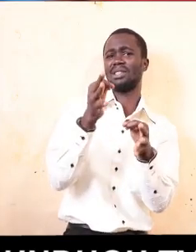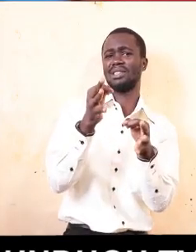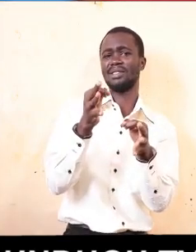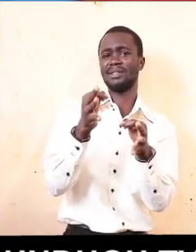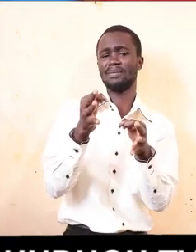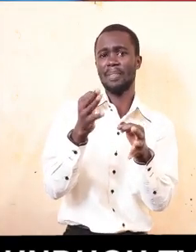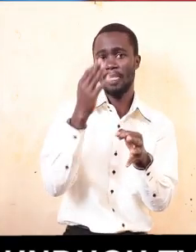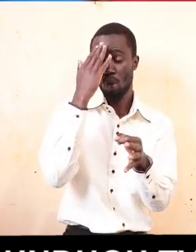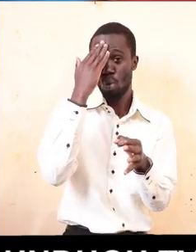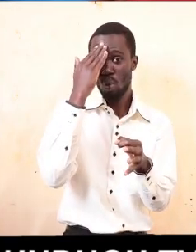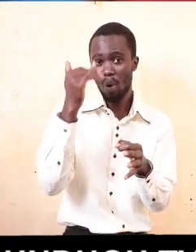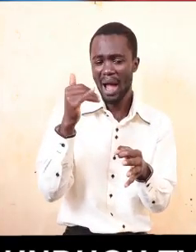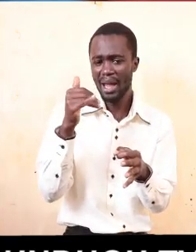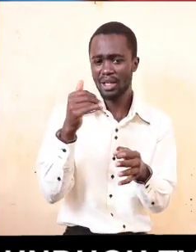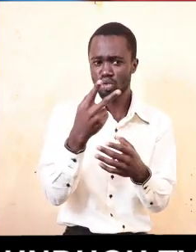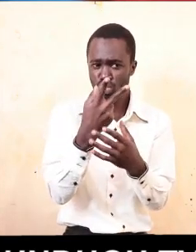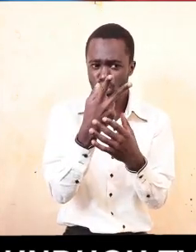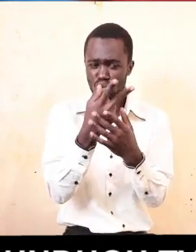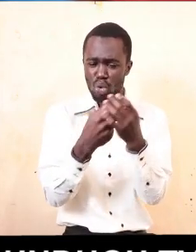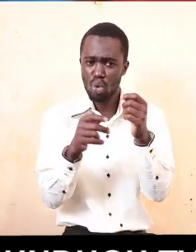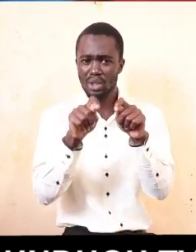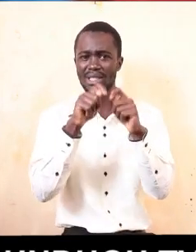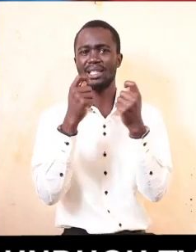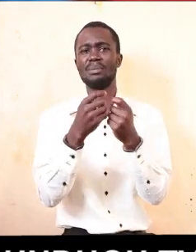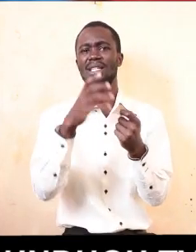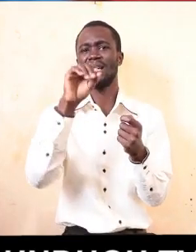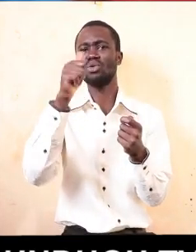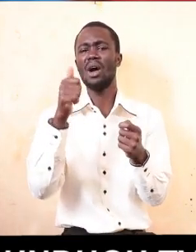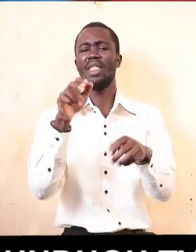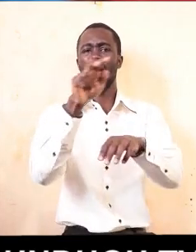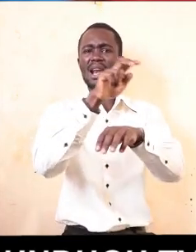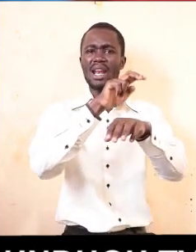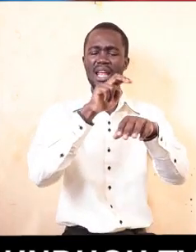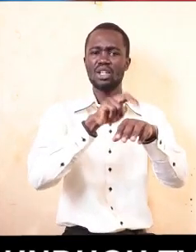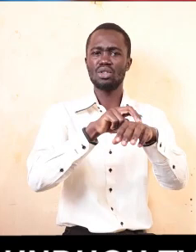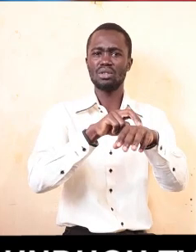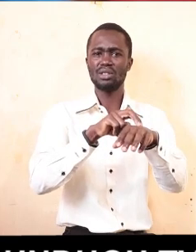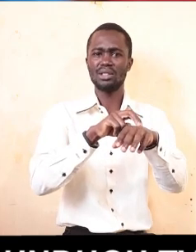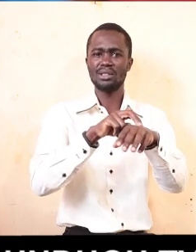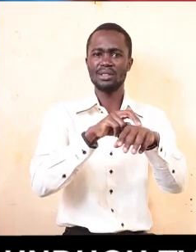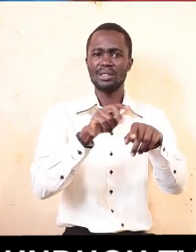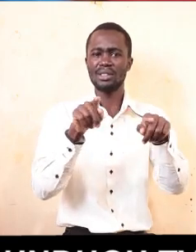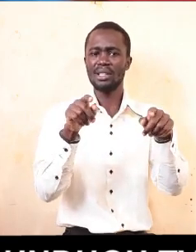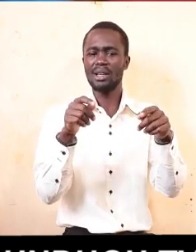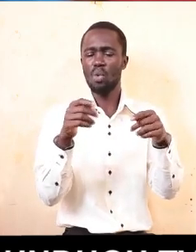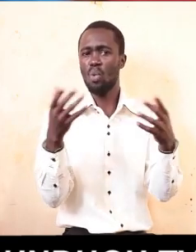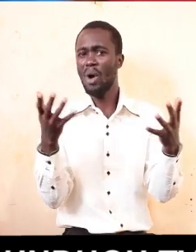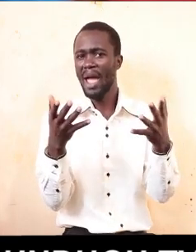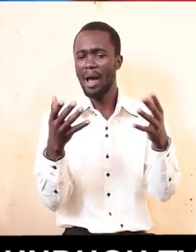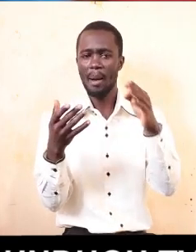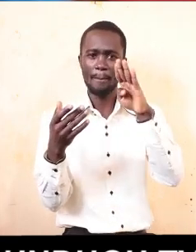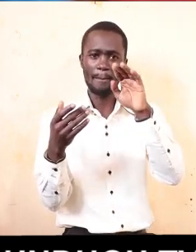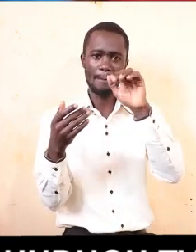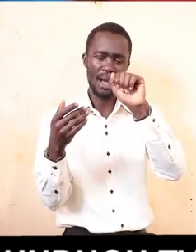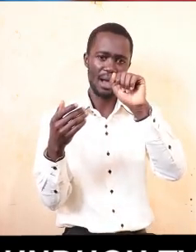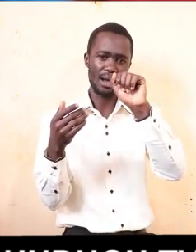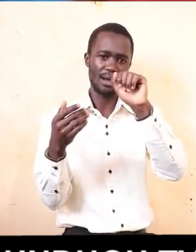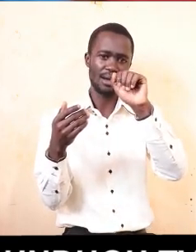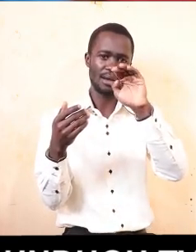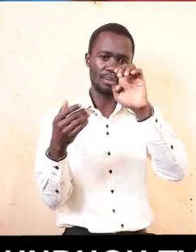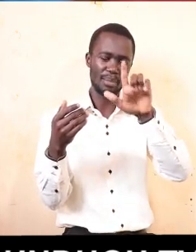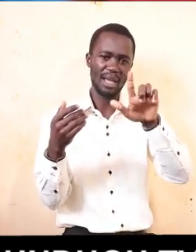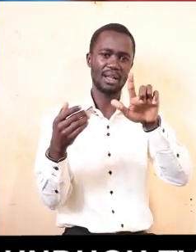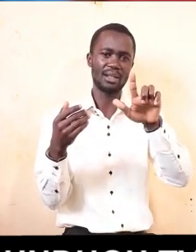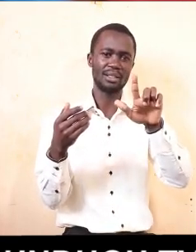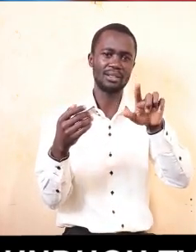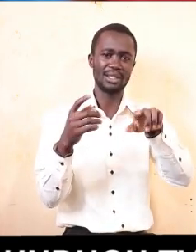katika mataifa hayo mengine kama Babeli. Na hivyo basi, wakati ukafika, wakati